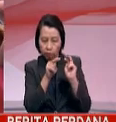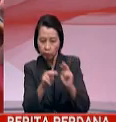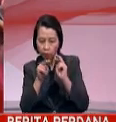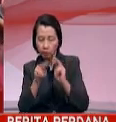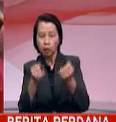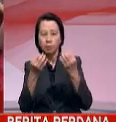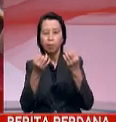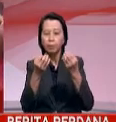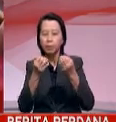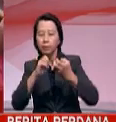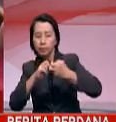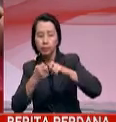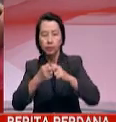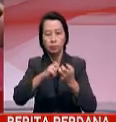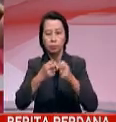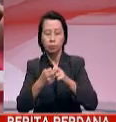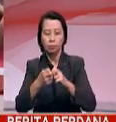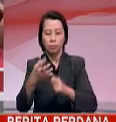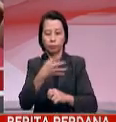beberapa permasalahan